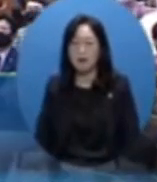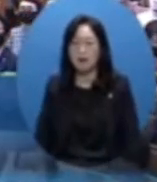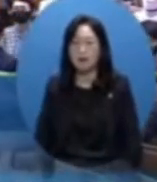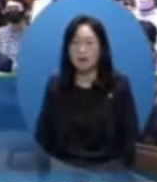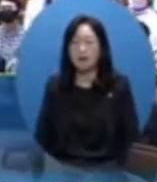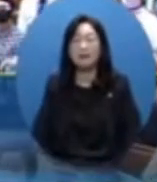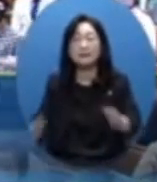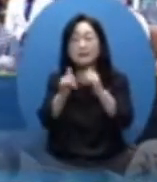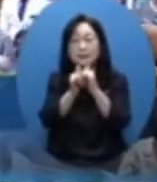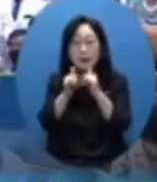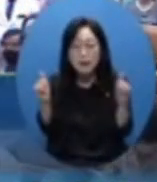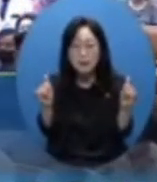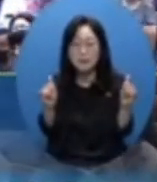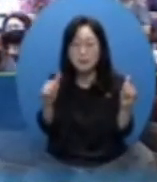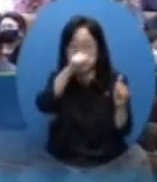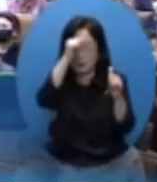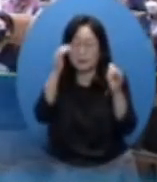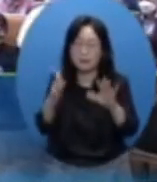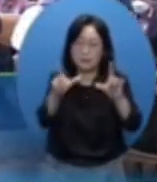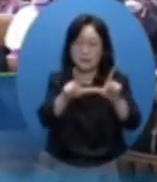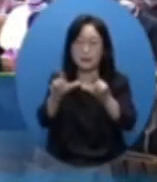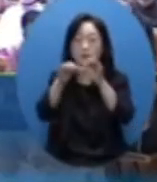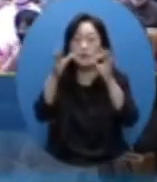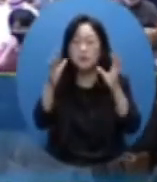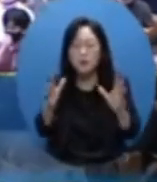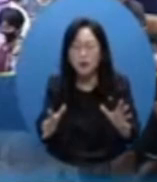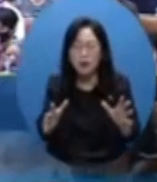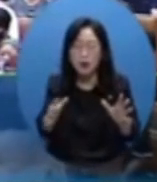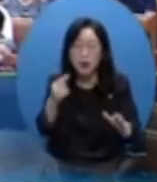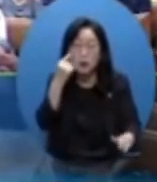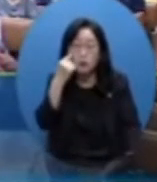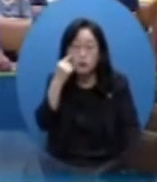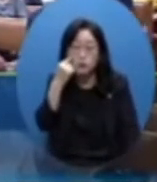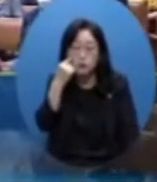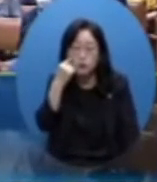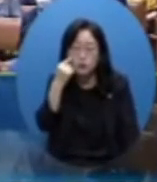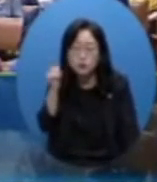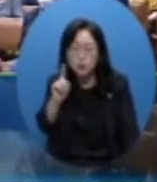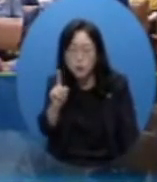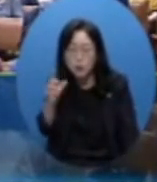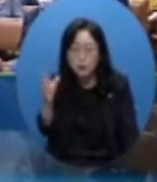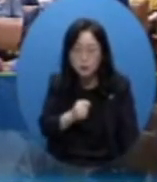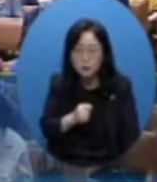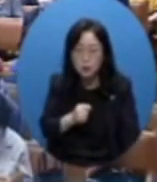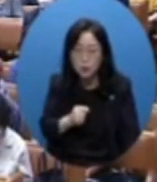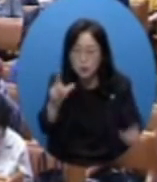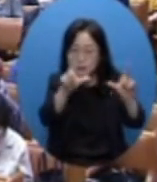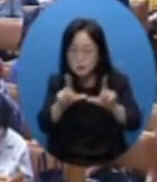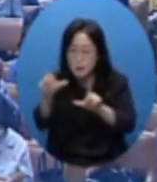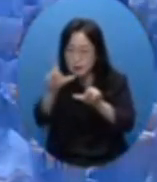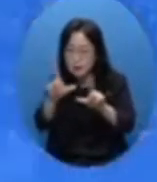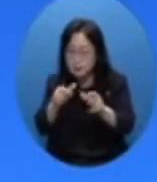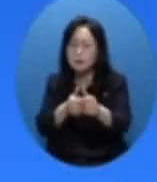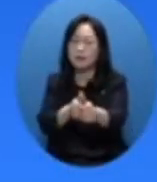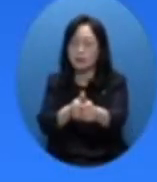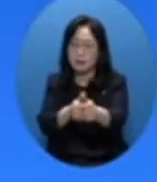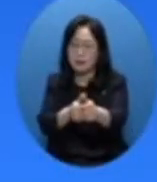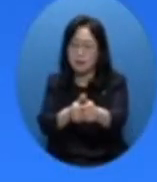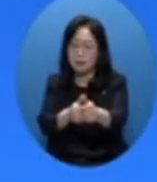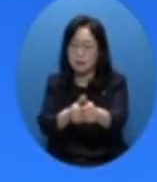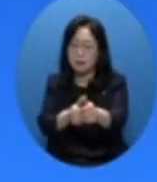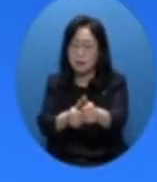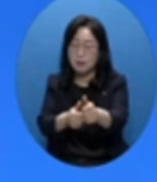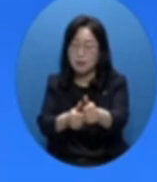사람이 일생을 살아가면서 어떤 눈으로 세상을 바라보고 살아가는 야 그것에 따라서